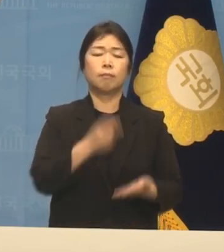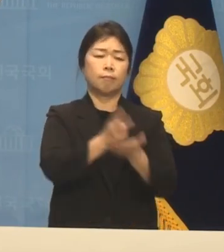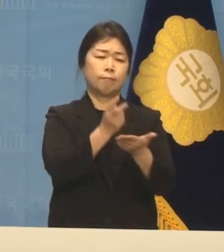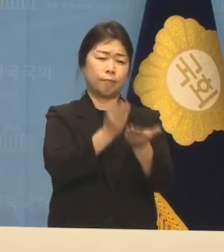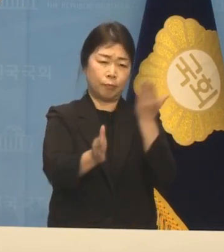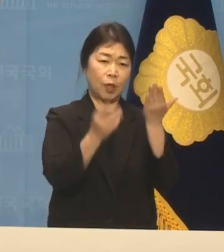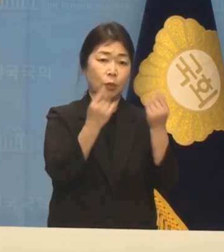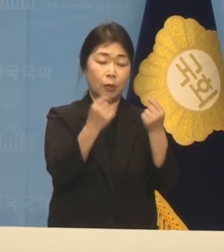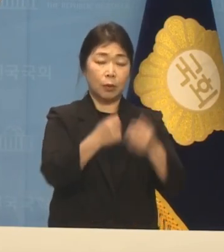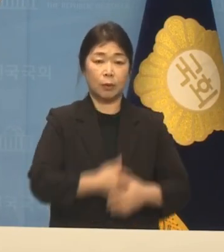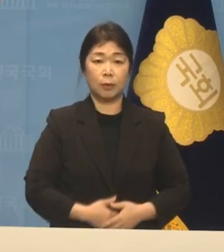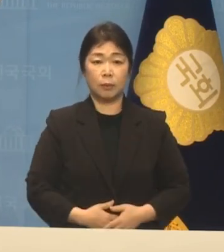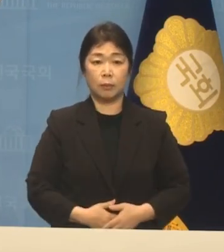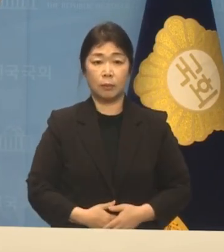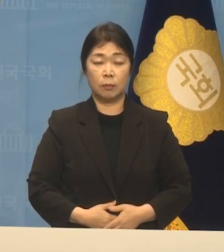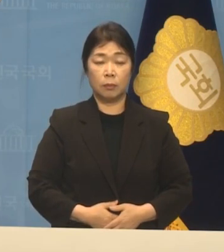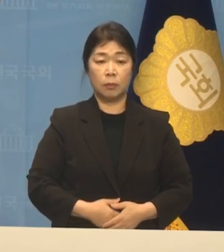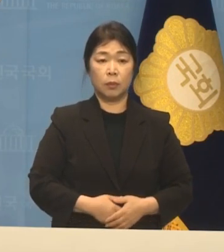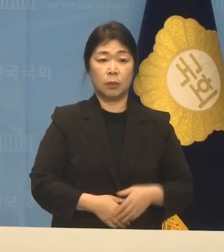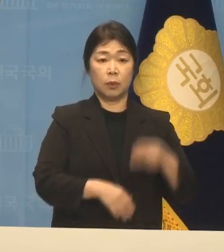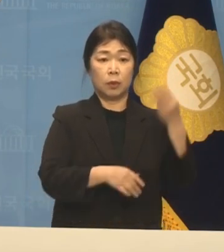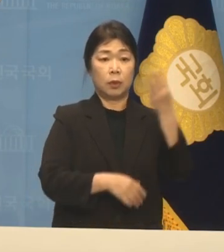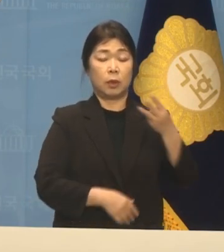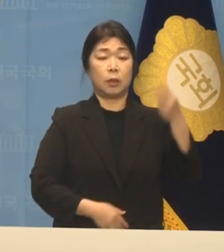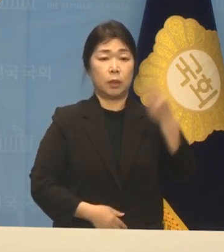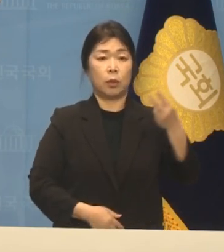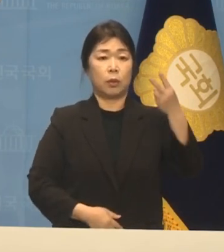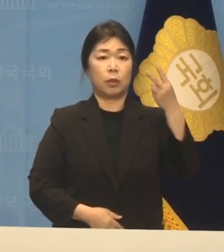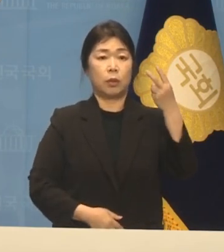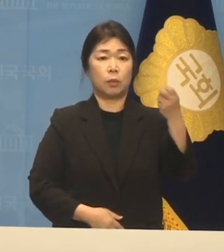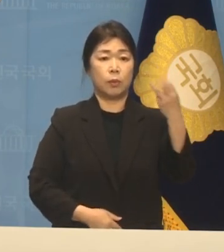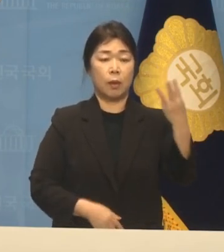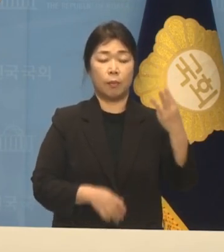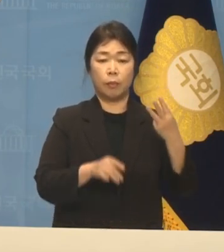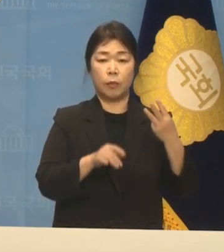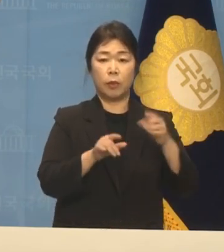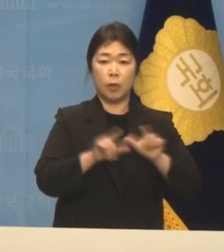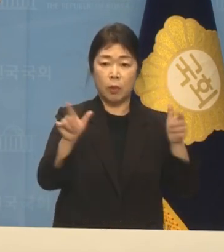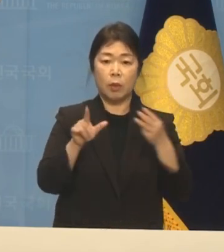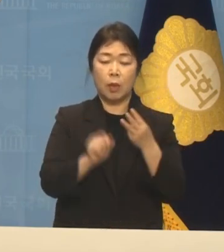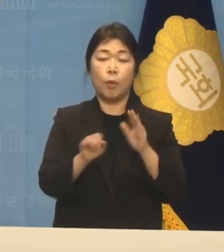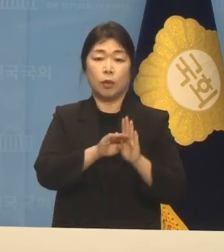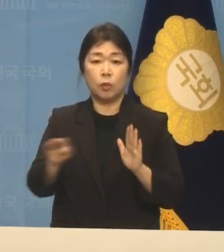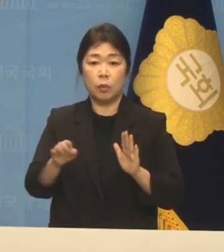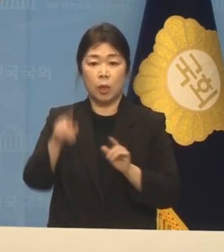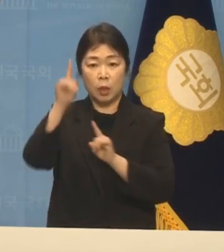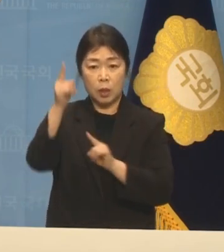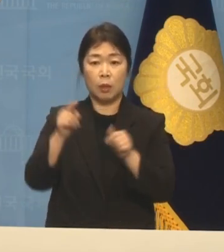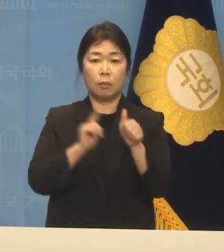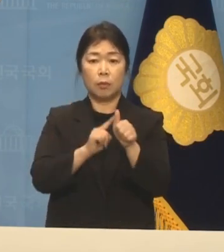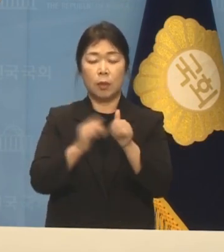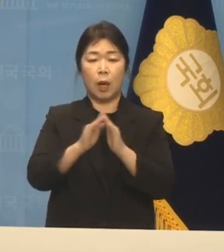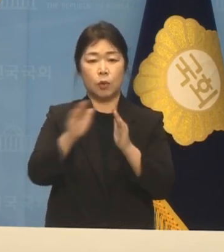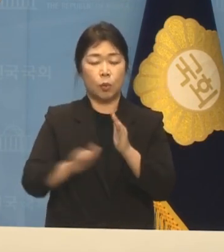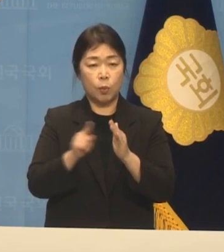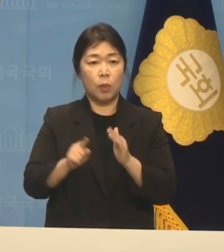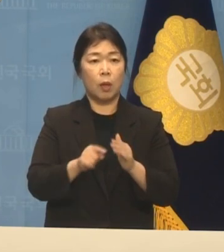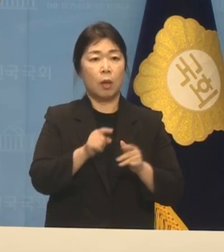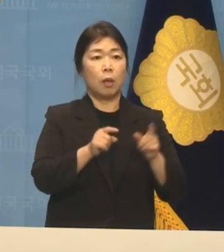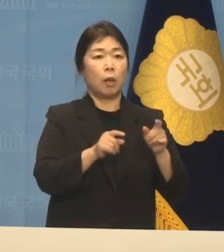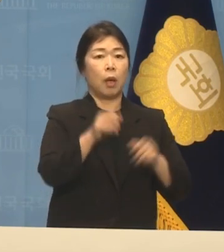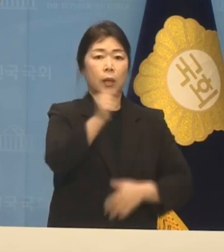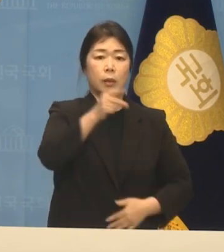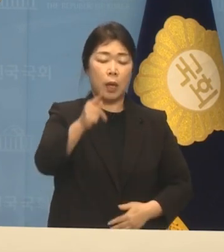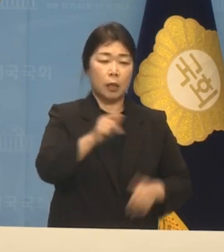보입니다. 23년 3월 기준 이원모 후보 가족의 SK하이닉스 주식 평가액은 11억